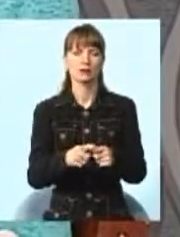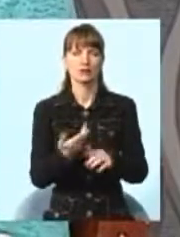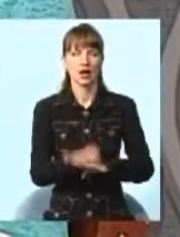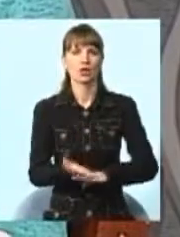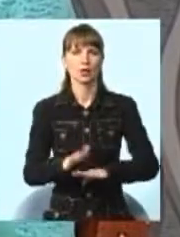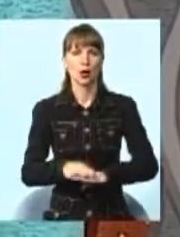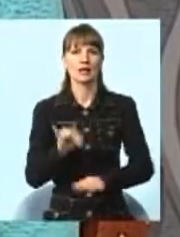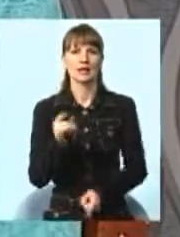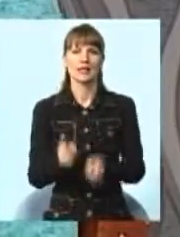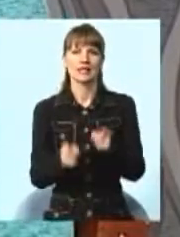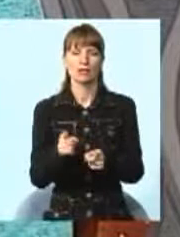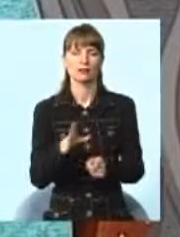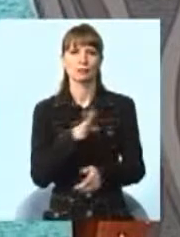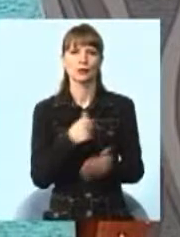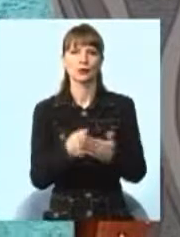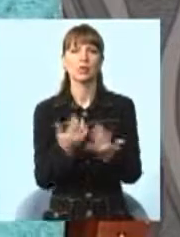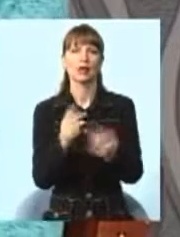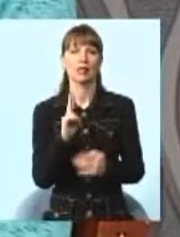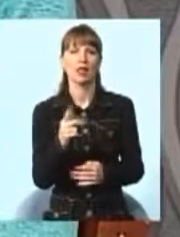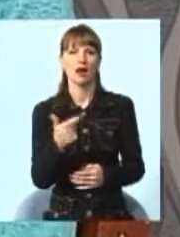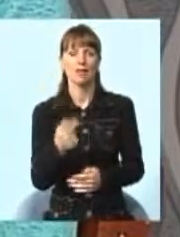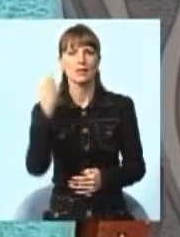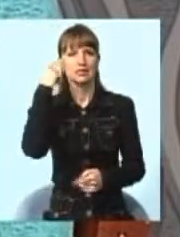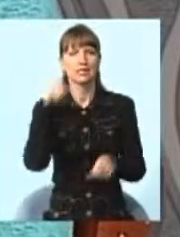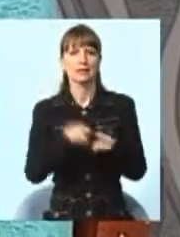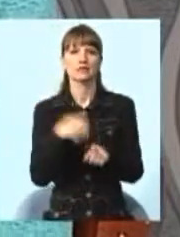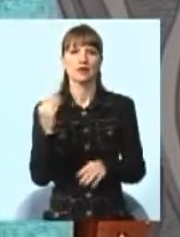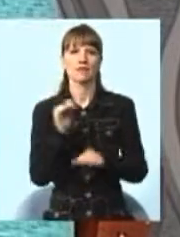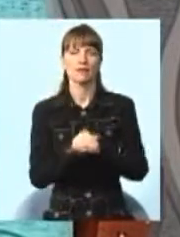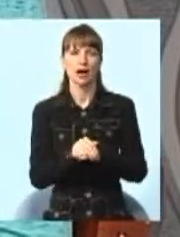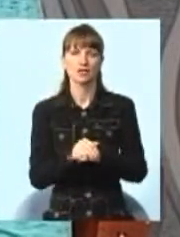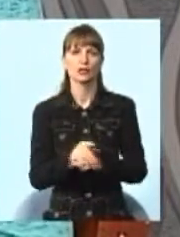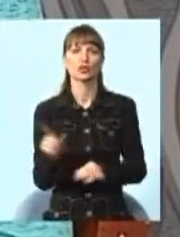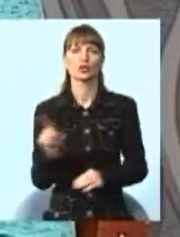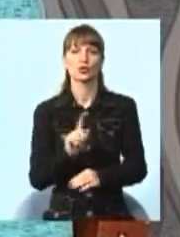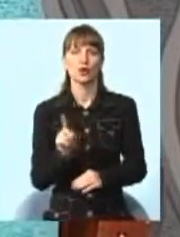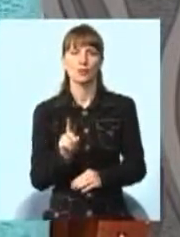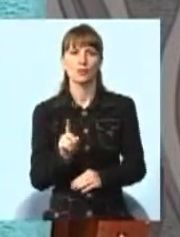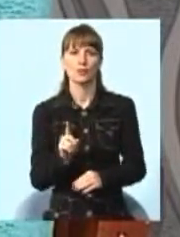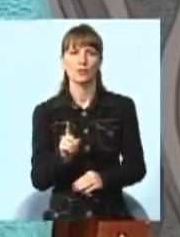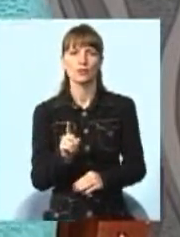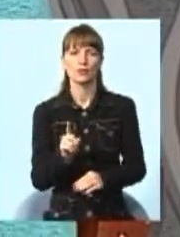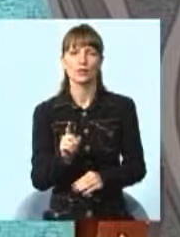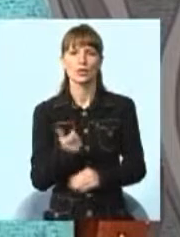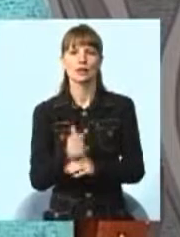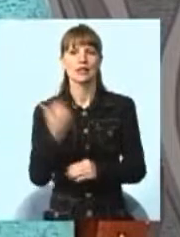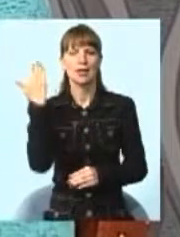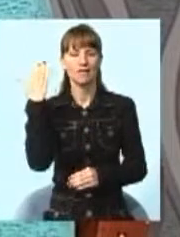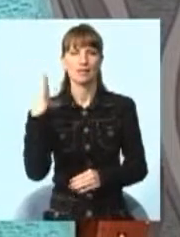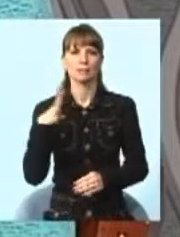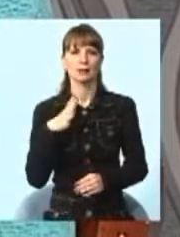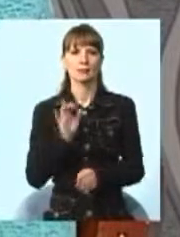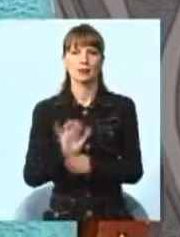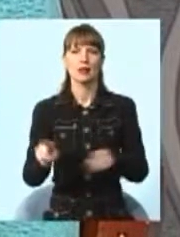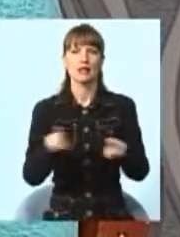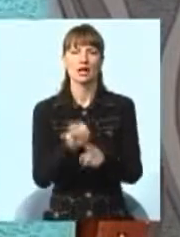і іноді навіть досягали і до кількох кілограмів. Знаю такий дуже цікавий факт, що дуже давно була випущена